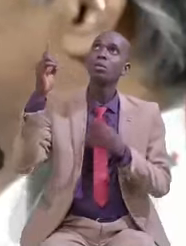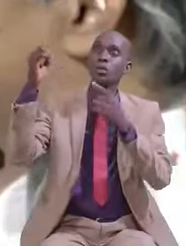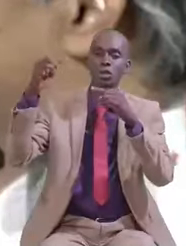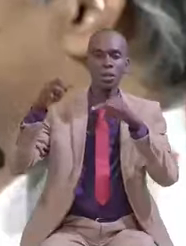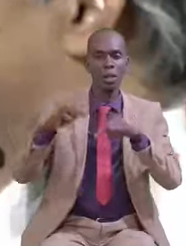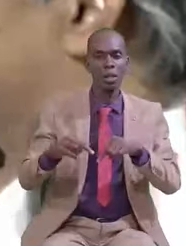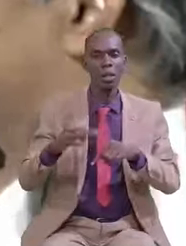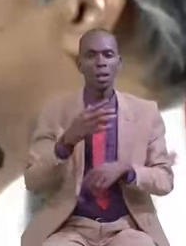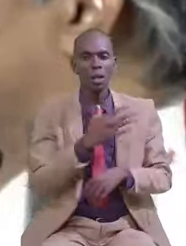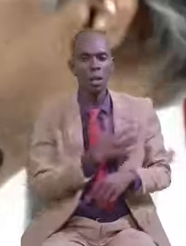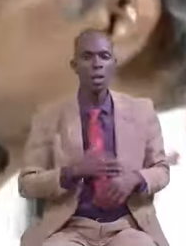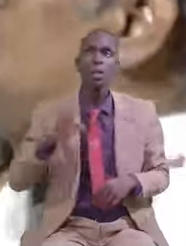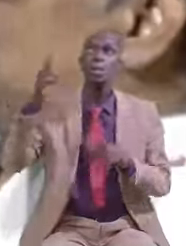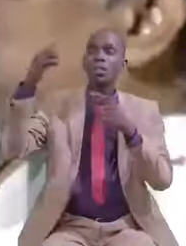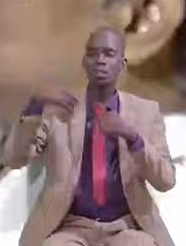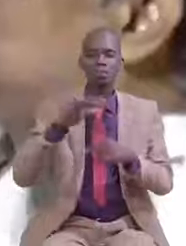Il a dit, je vais me tenir pour toi.